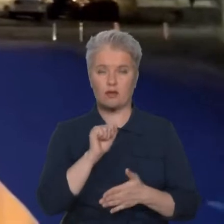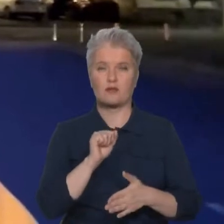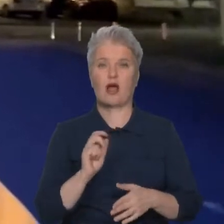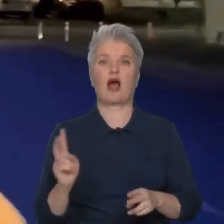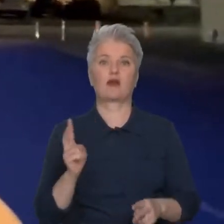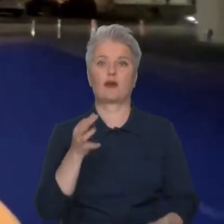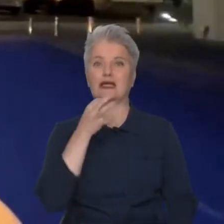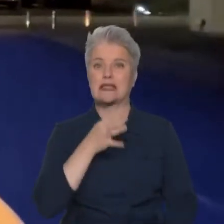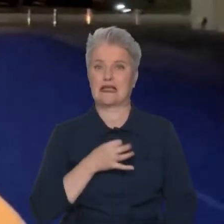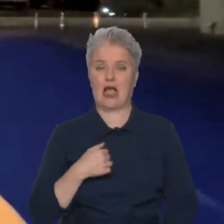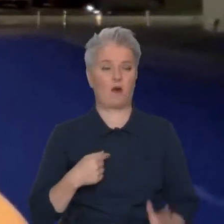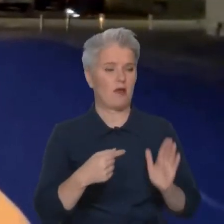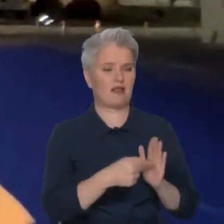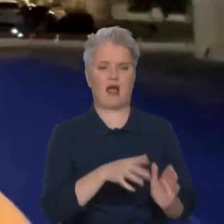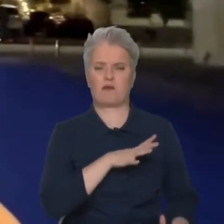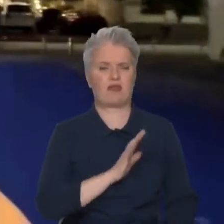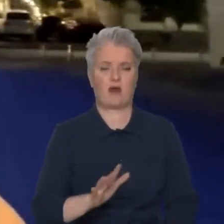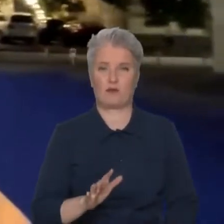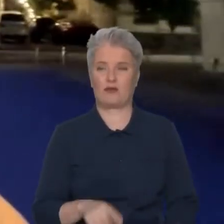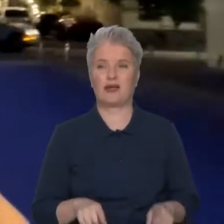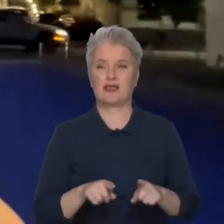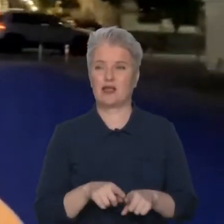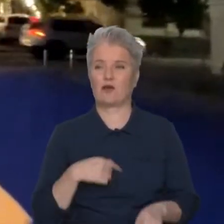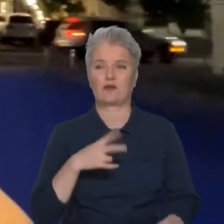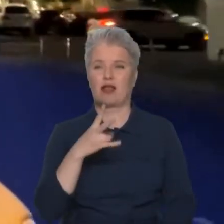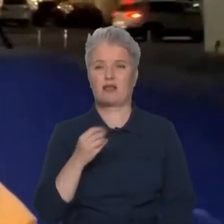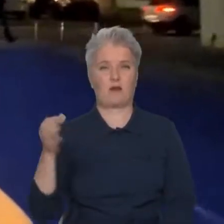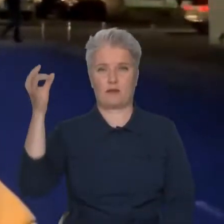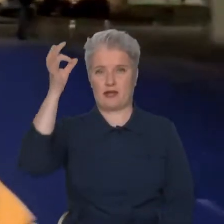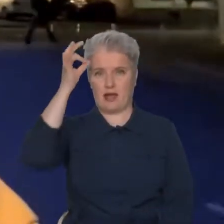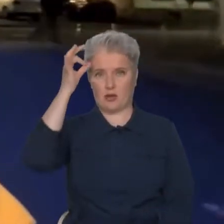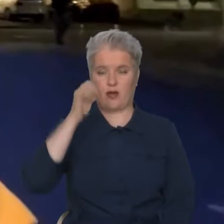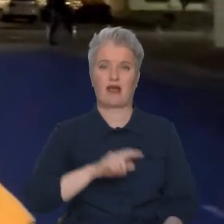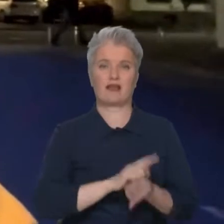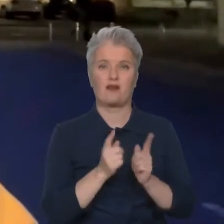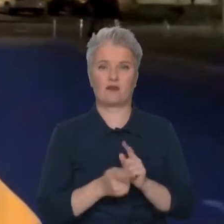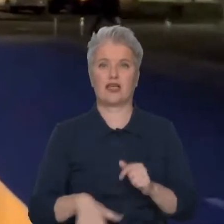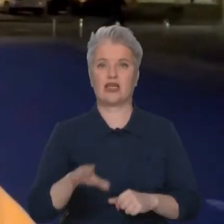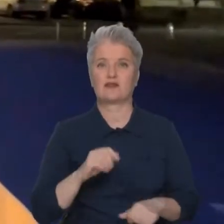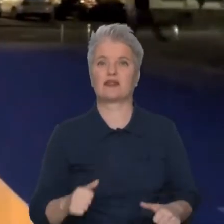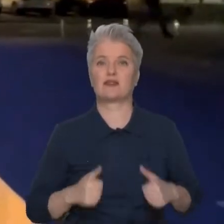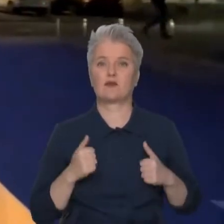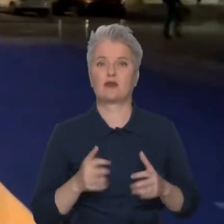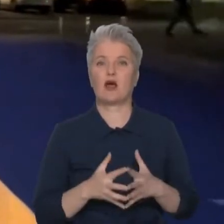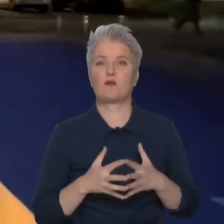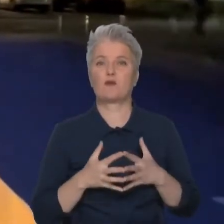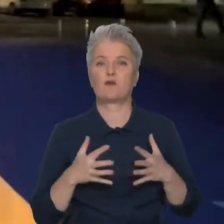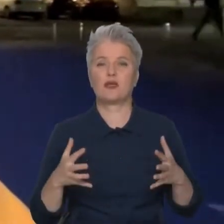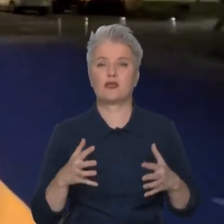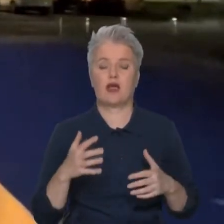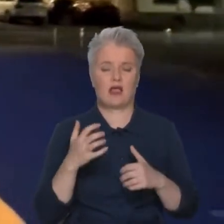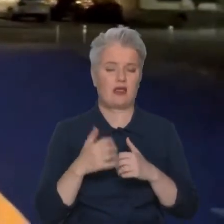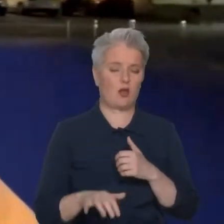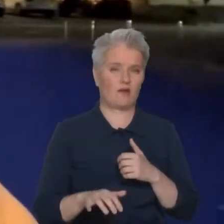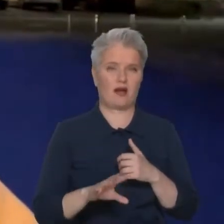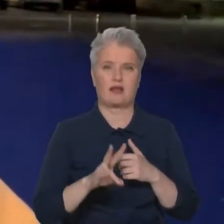щоб хтось сказав, що мене там не було чи щось таке, такого я не пригадую. Навпаки, всі намагаються якнайбільше ігнорувати,